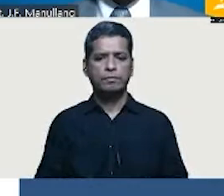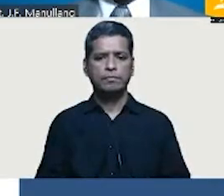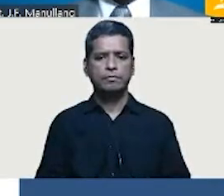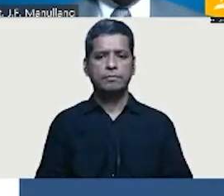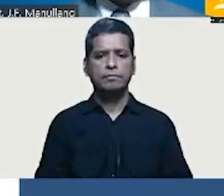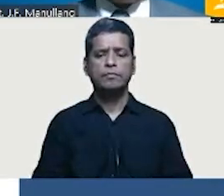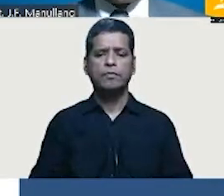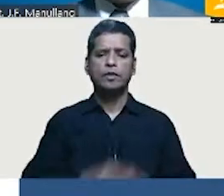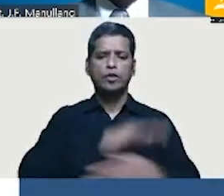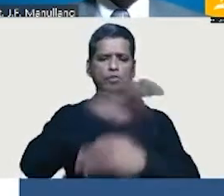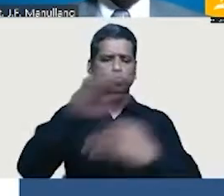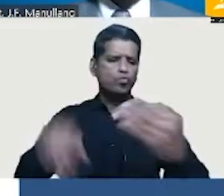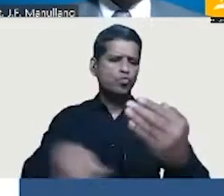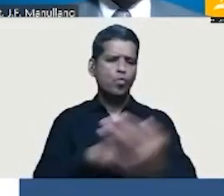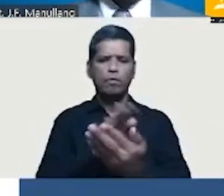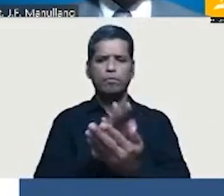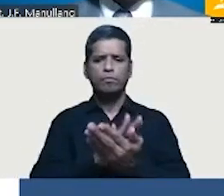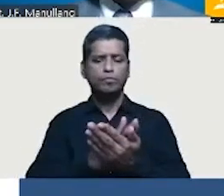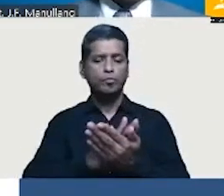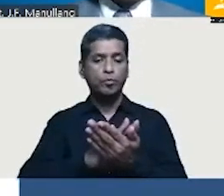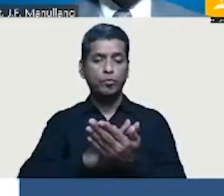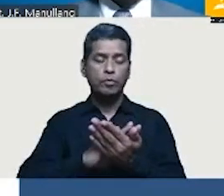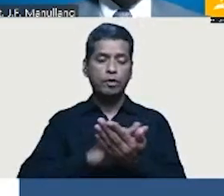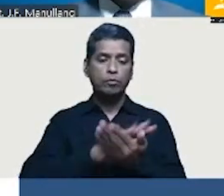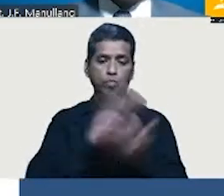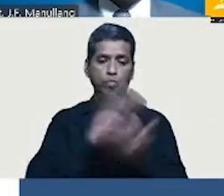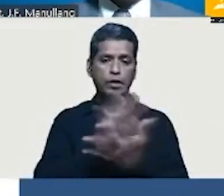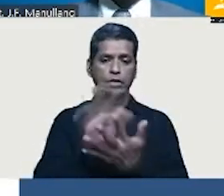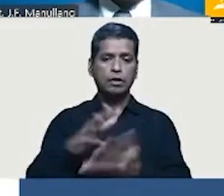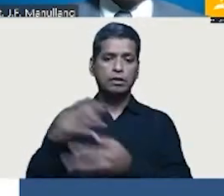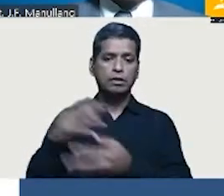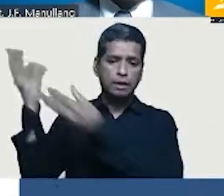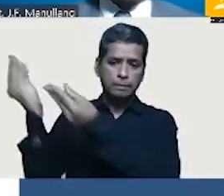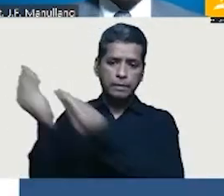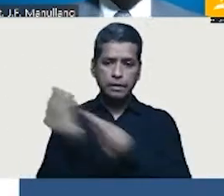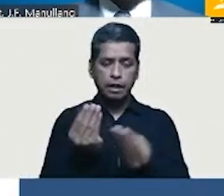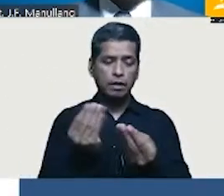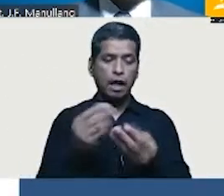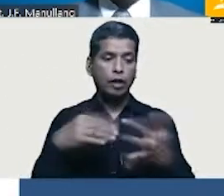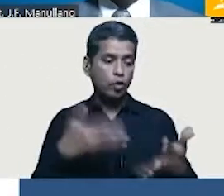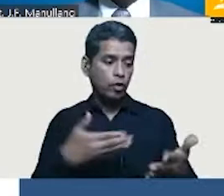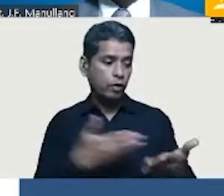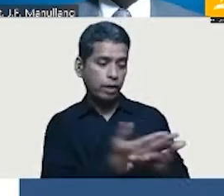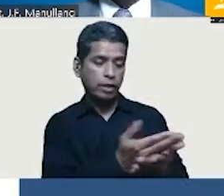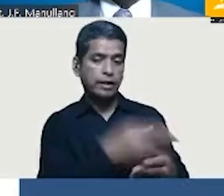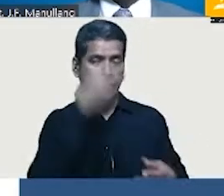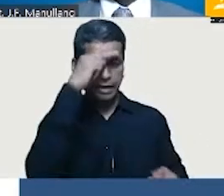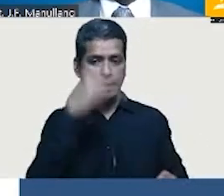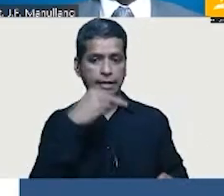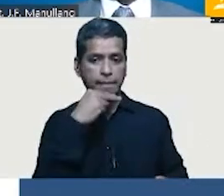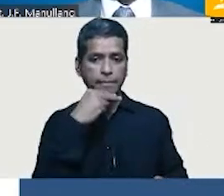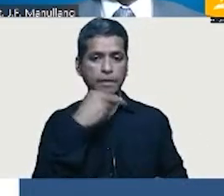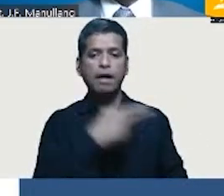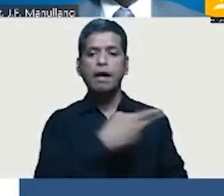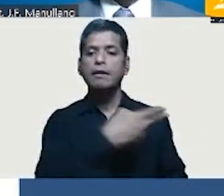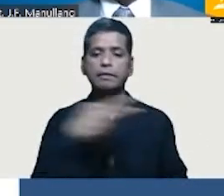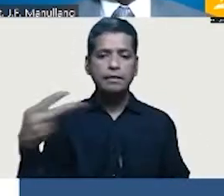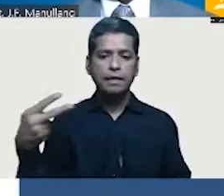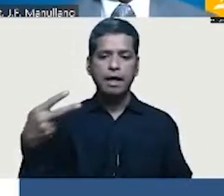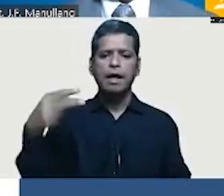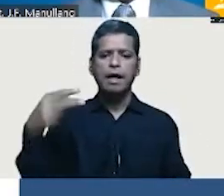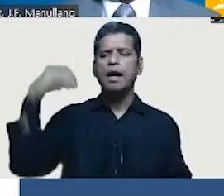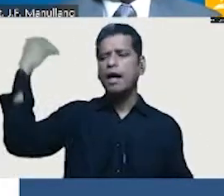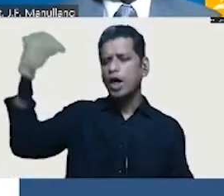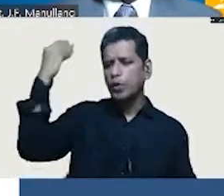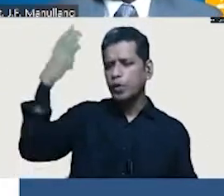nubuatan profesi yang diberikan oleh profit atau nabi atau nabi itu romantis adalah karunia